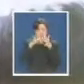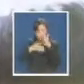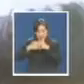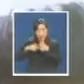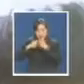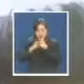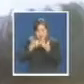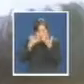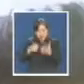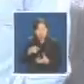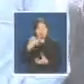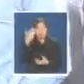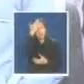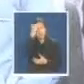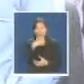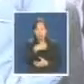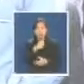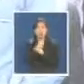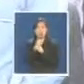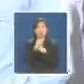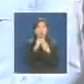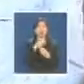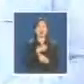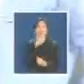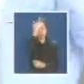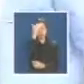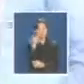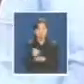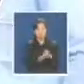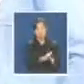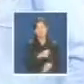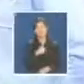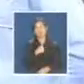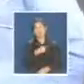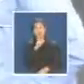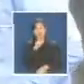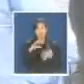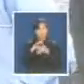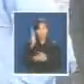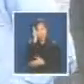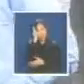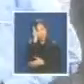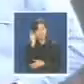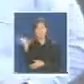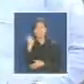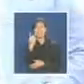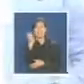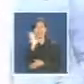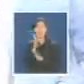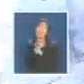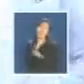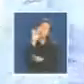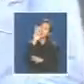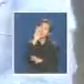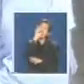ว่าปัจจุบันครับเชิญครับ นอนไม่บางทีก็ไม่ถึงตีหนึ่งแหละครับอาจจะเที่ยงคืนอะไรอย่างเงี้ยนะฮะแล้วก็ตื่นอ่ะอาจ